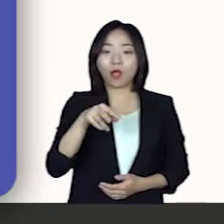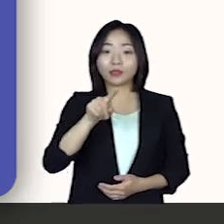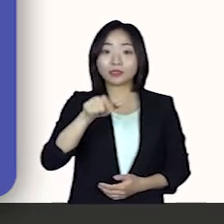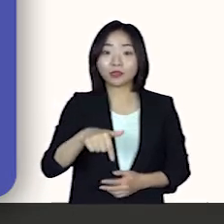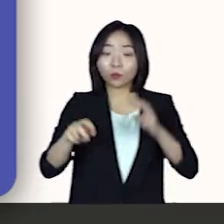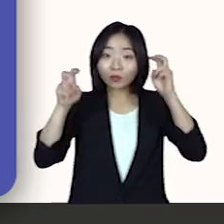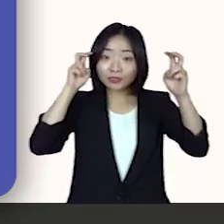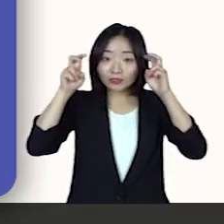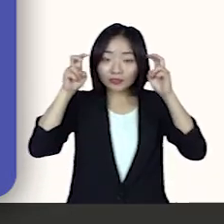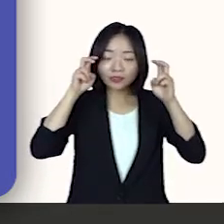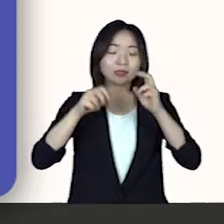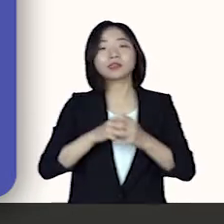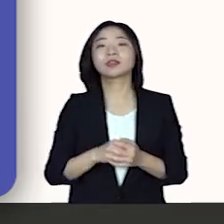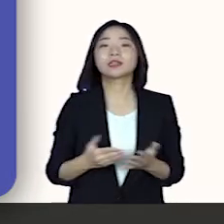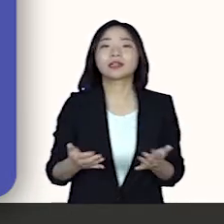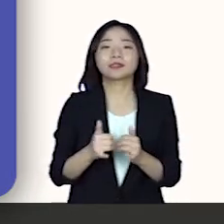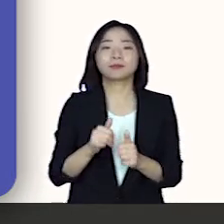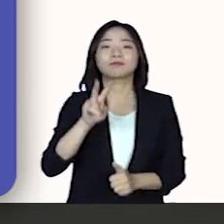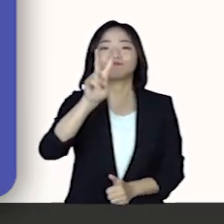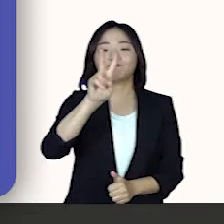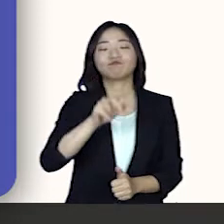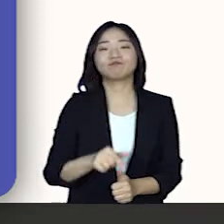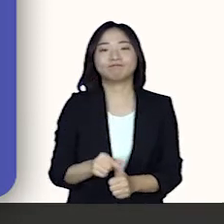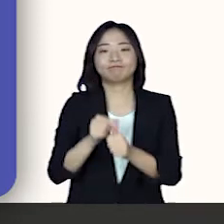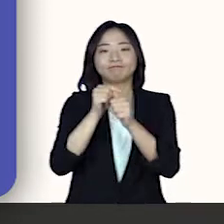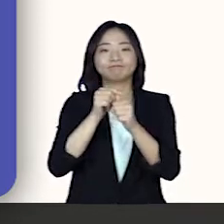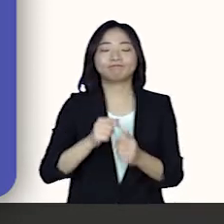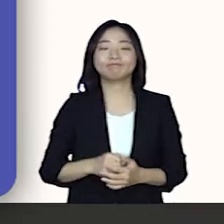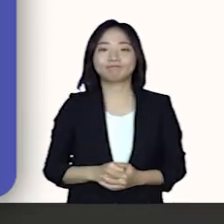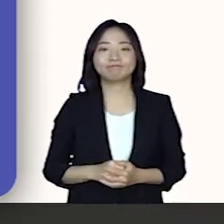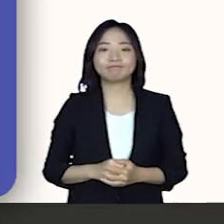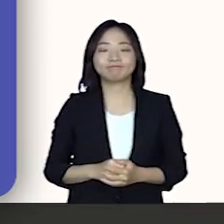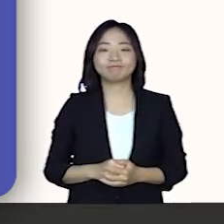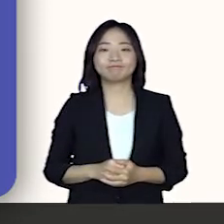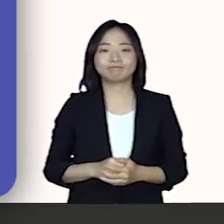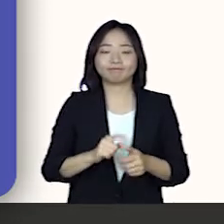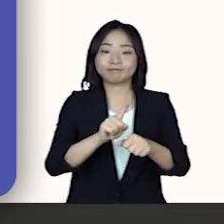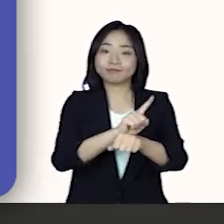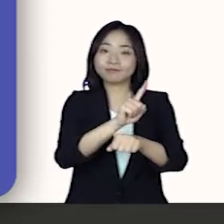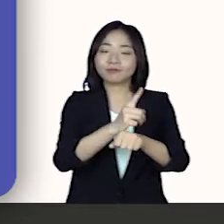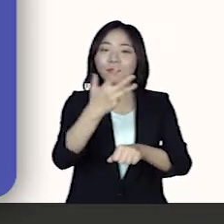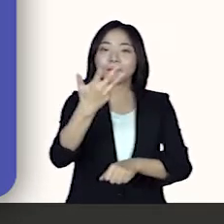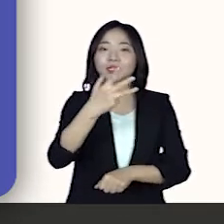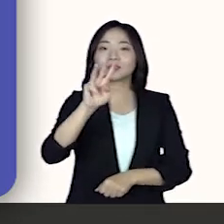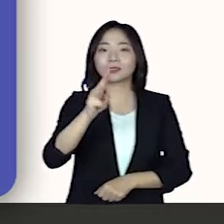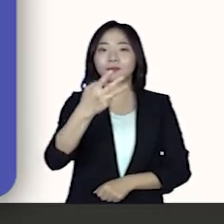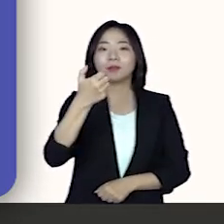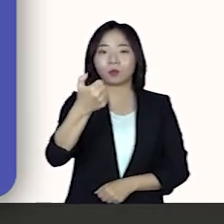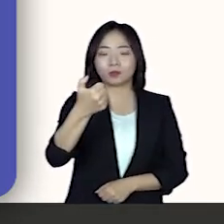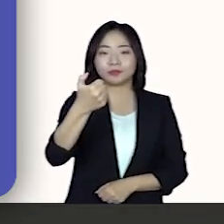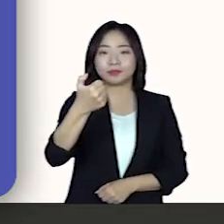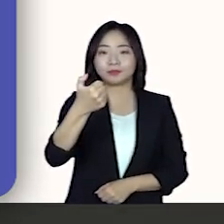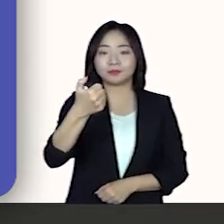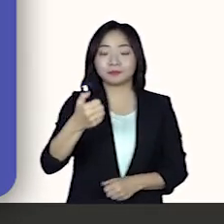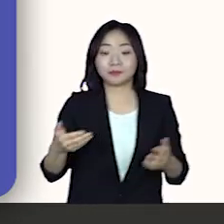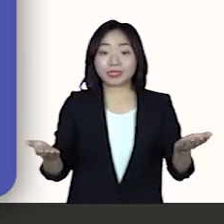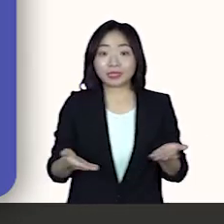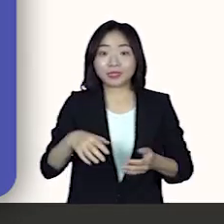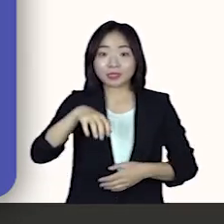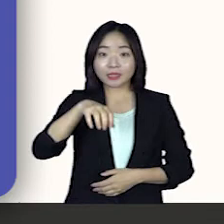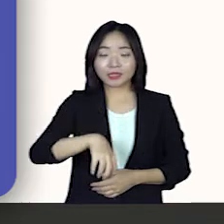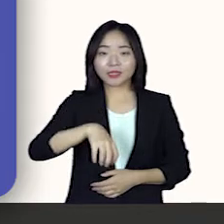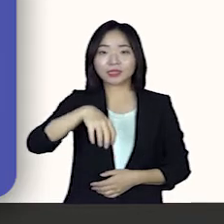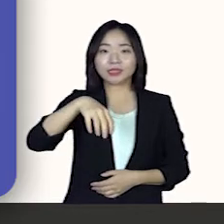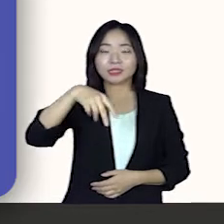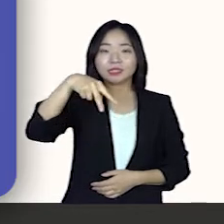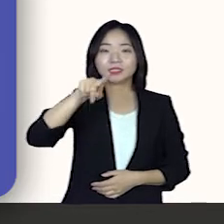광성판지 주식회사에서 생산직 2명을 모집합니다. 임금은 시급 8,350원이며 근무지는